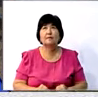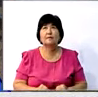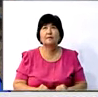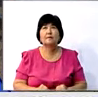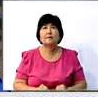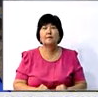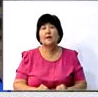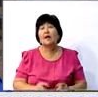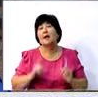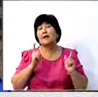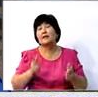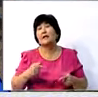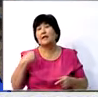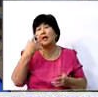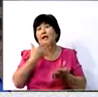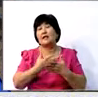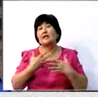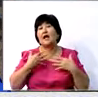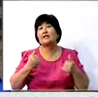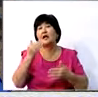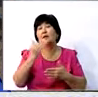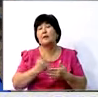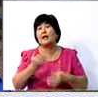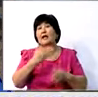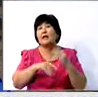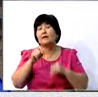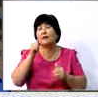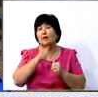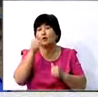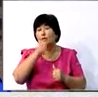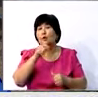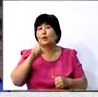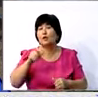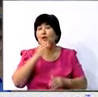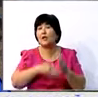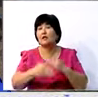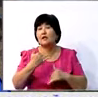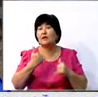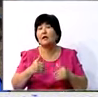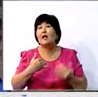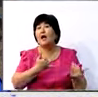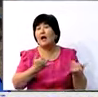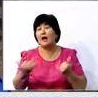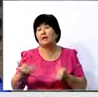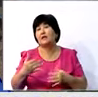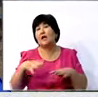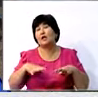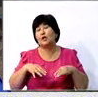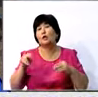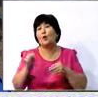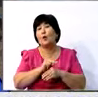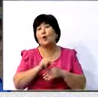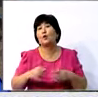красивая. Согласно личной оздоровительной программе инвалидов, ежегодно люди с ограниченными возможностями обеспечиваются